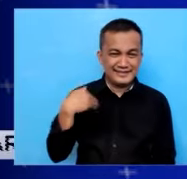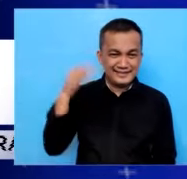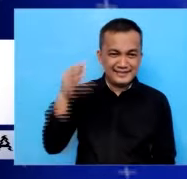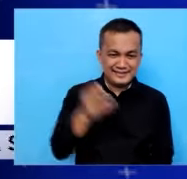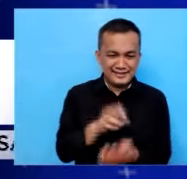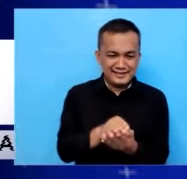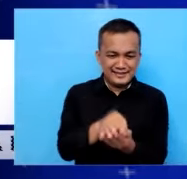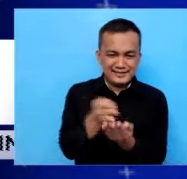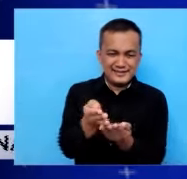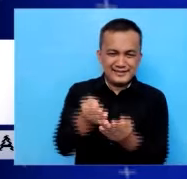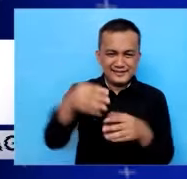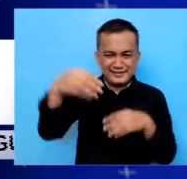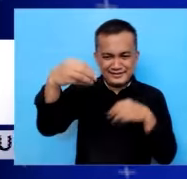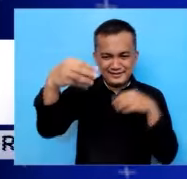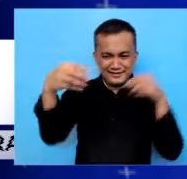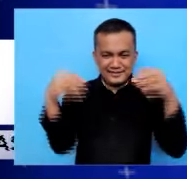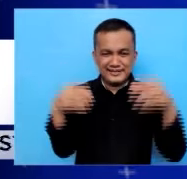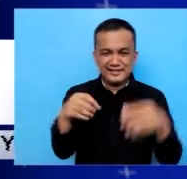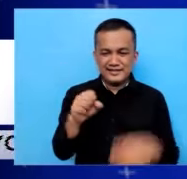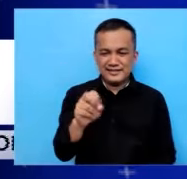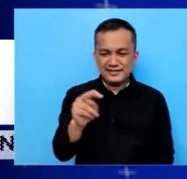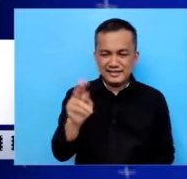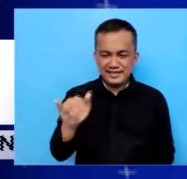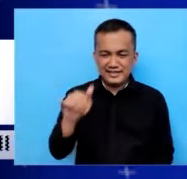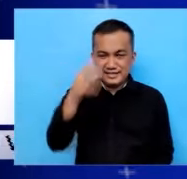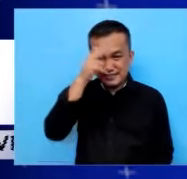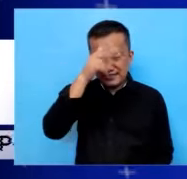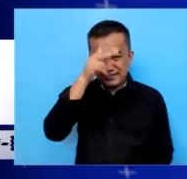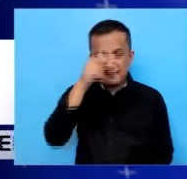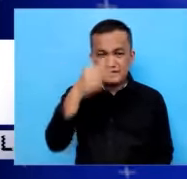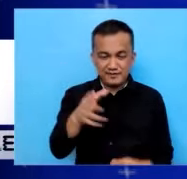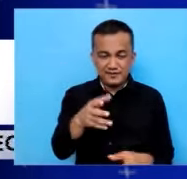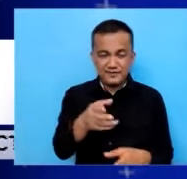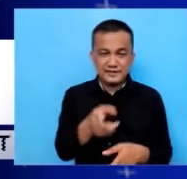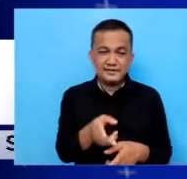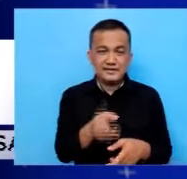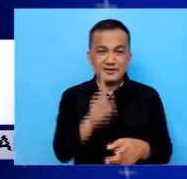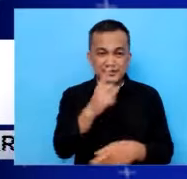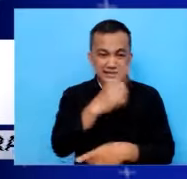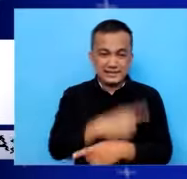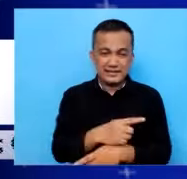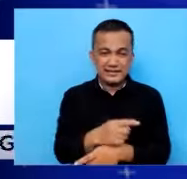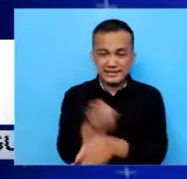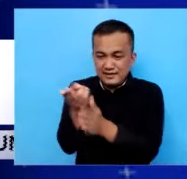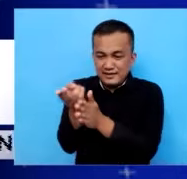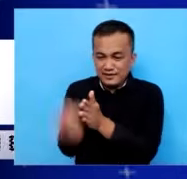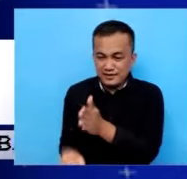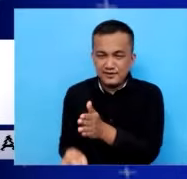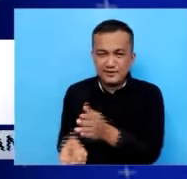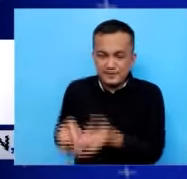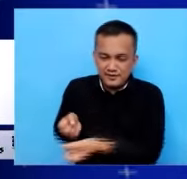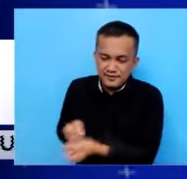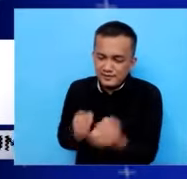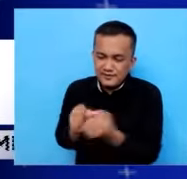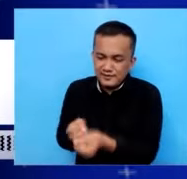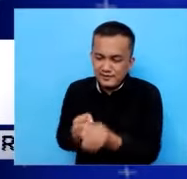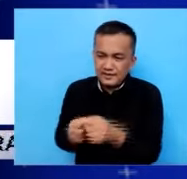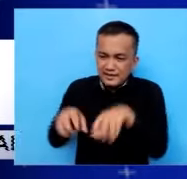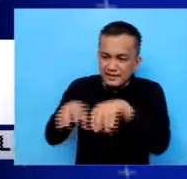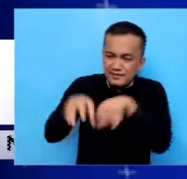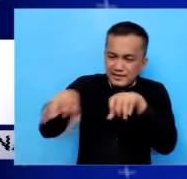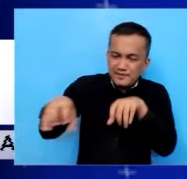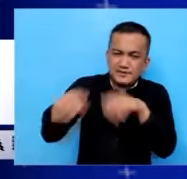the Chicken. Pagkatapos paglamayan ng isang araw, inilibingan ni Mang Uweng si Sunny malapit sa kanilang bahay.